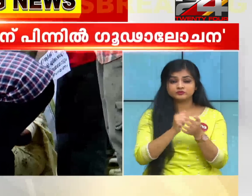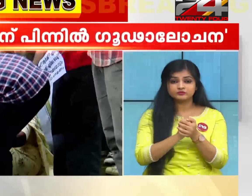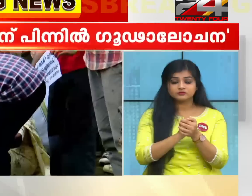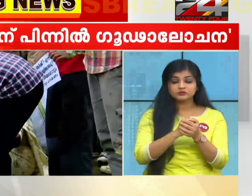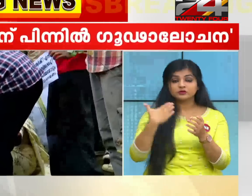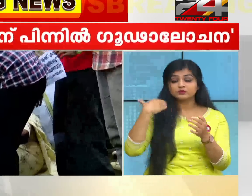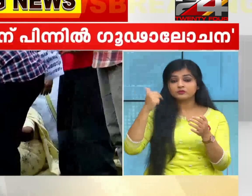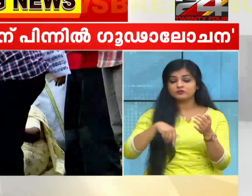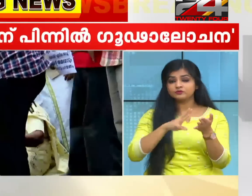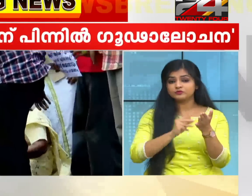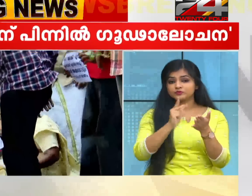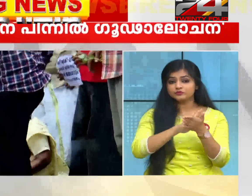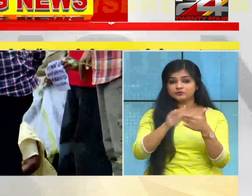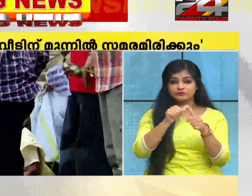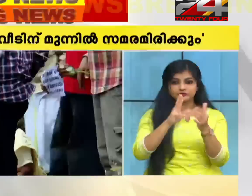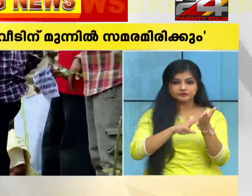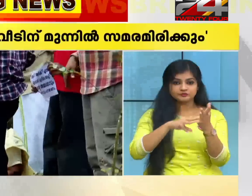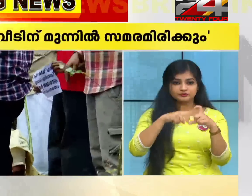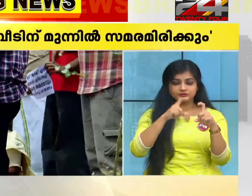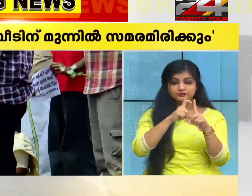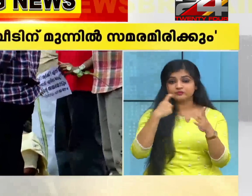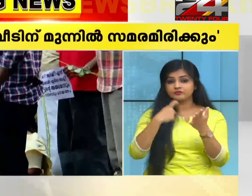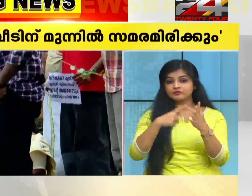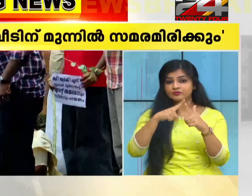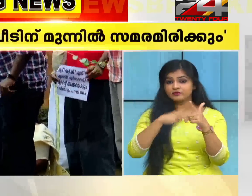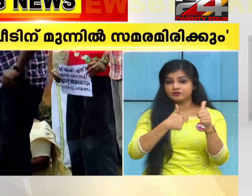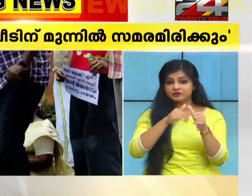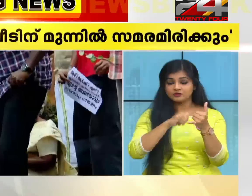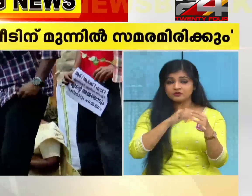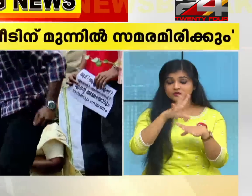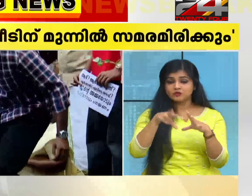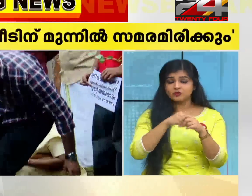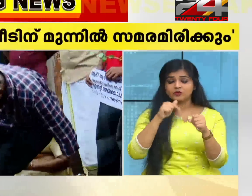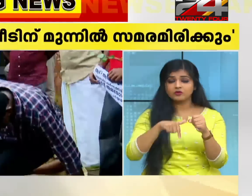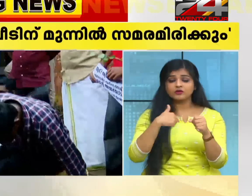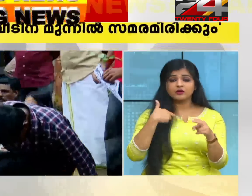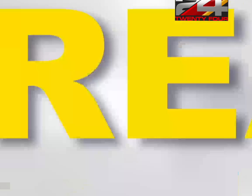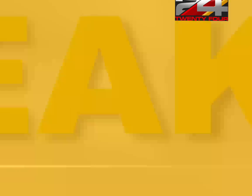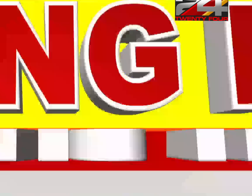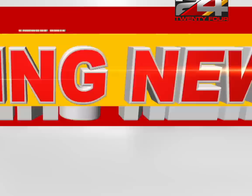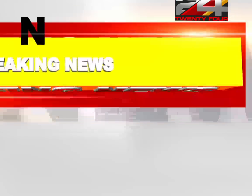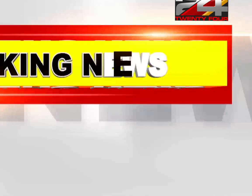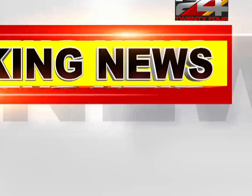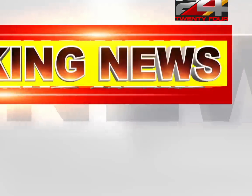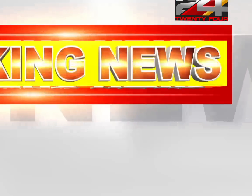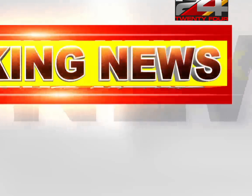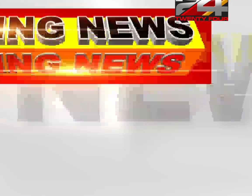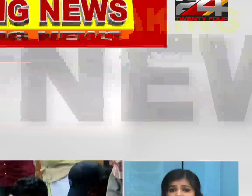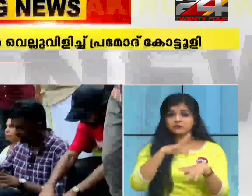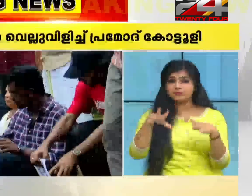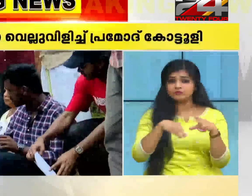റിയാസ് ഉൾപ്പെടെ ഈ ഒരു കോഴ ആരോപണവുമായി ബന്ധപ്പെട്ട് തന്റെ പേര് ഉന്നയിച്ചു, തന്റെ പേര് ഈ വിവാദത്തിൽ ഉൾപ്പെടുത്തി എന്നടക്കമുള്ള